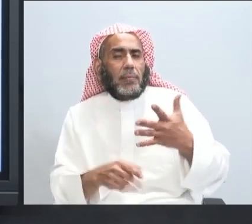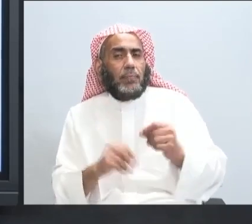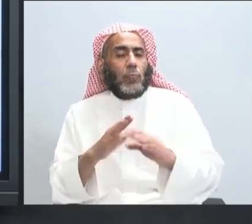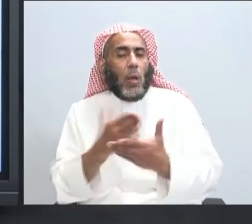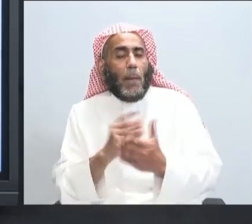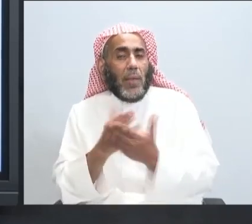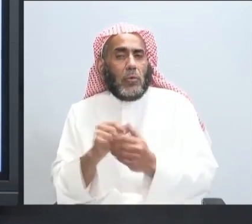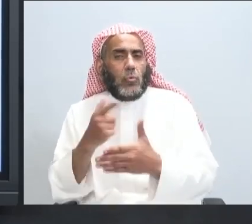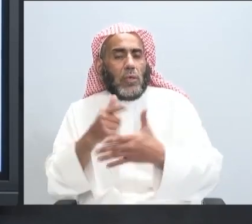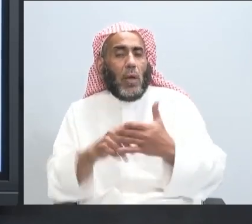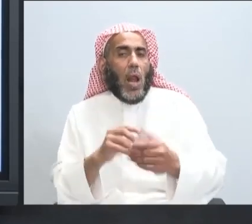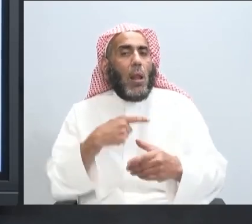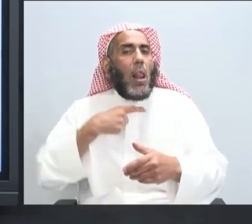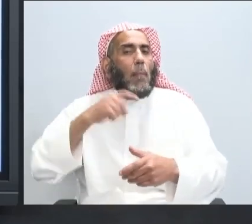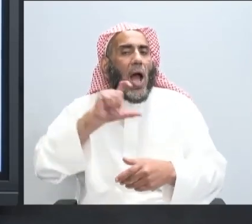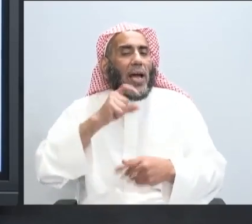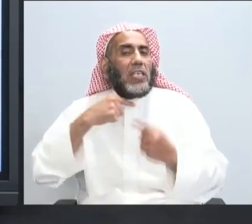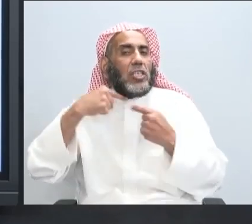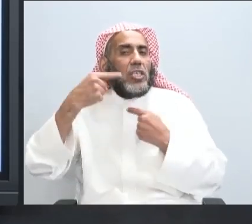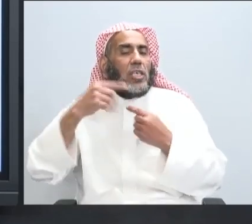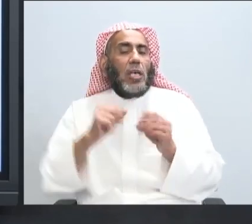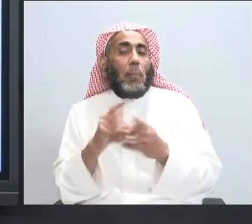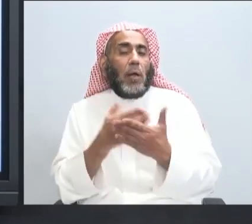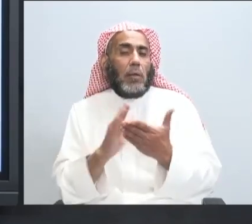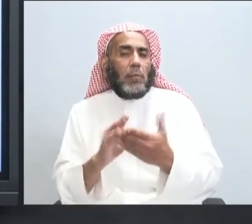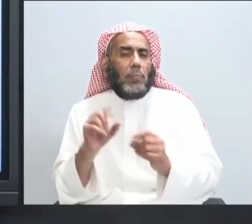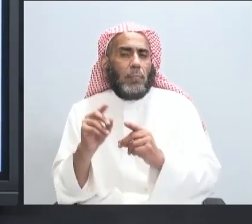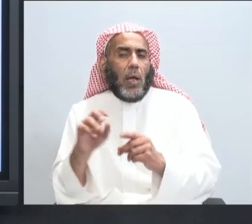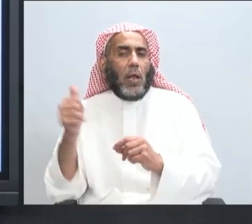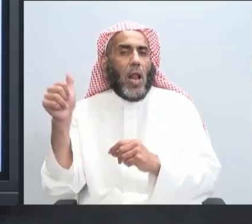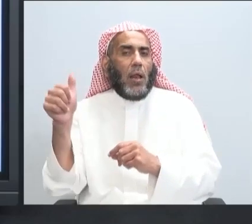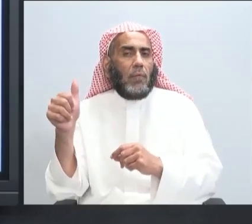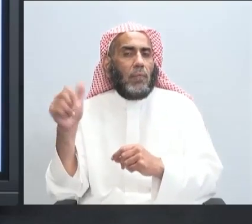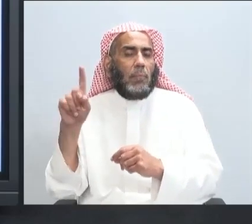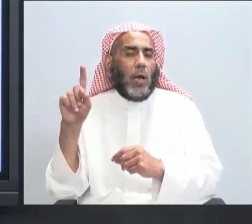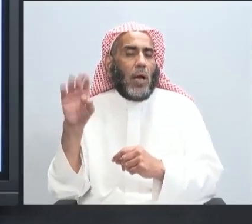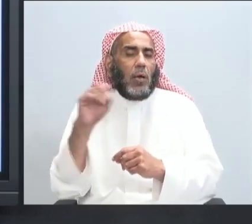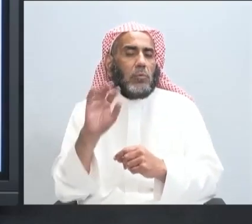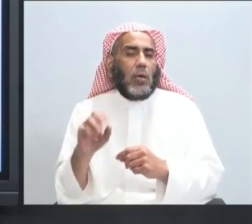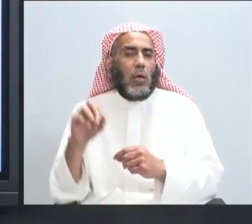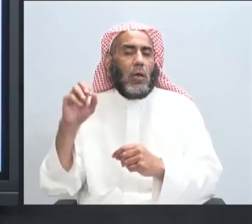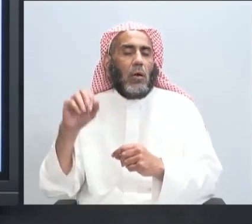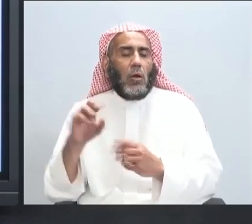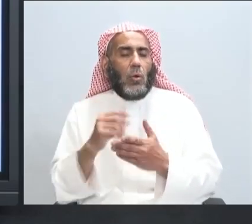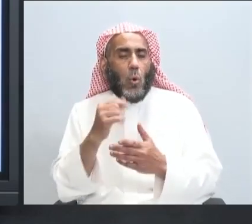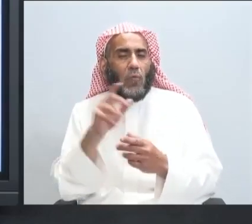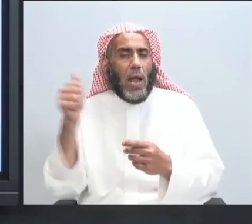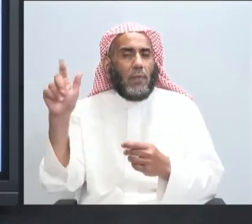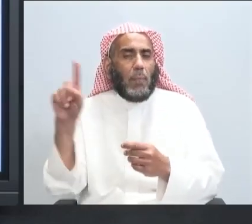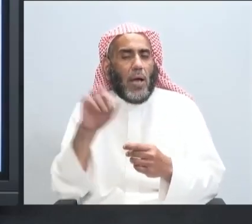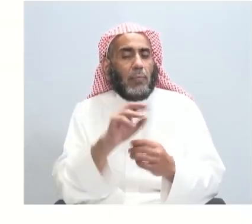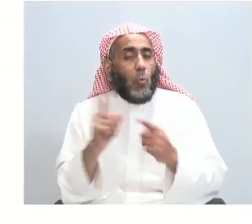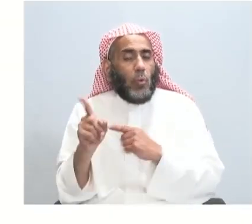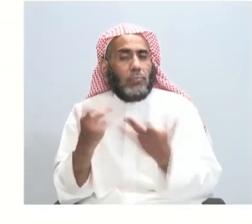بعض المعاجم ترتب على المخرج مخرج الحرف، وبعض المعاجم ترتب على الترتيب الأبجدي أو ترتيب عفوا الحروف الألف بائي.